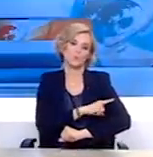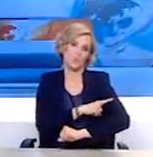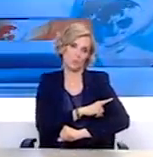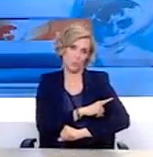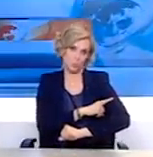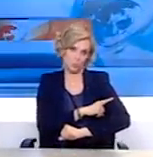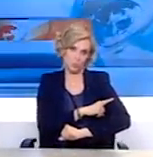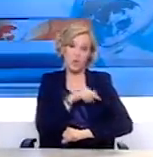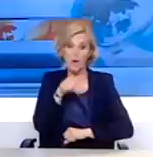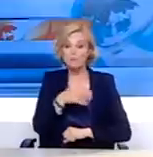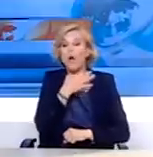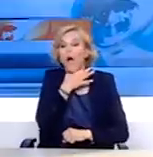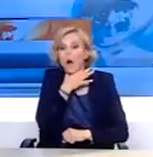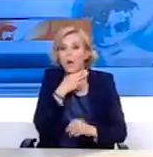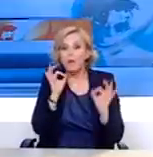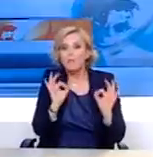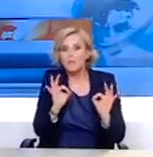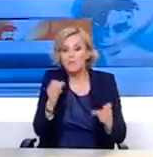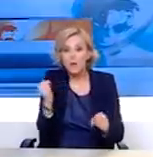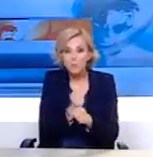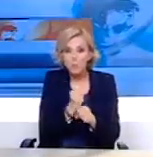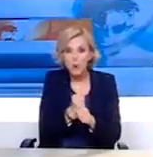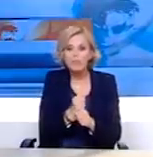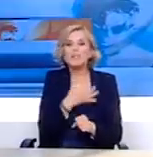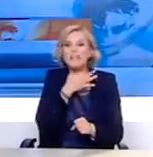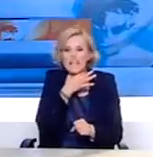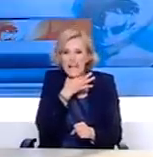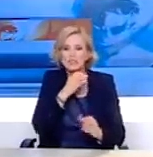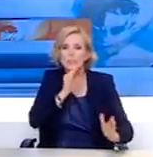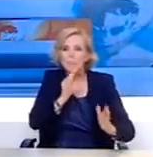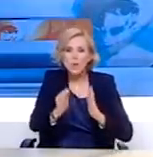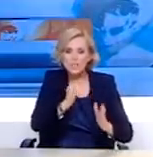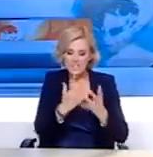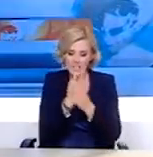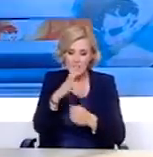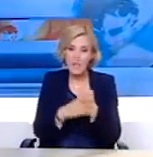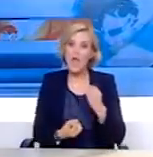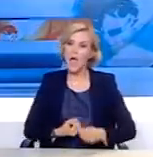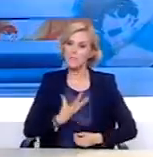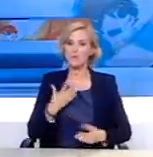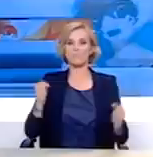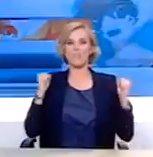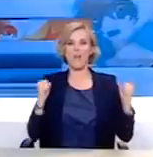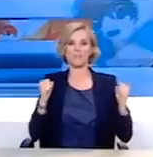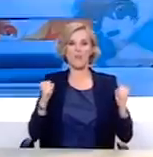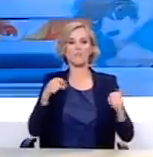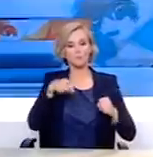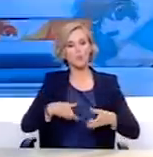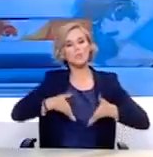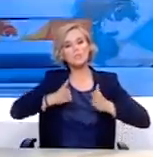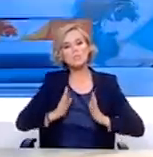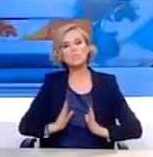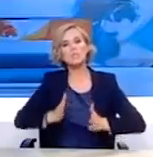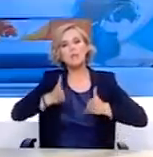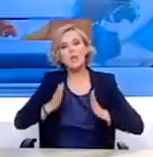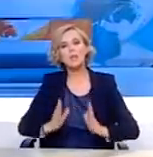επίπεδου, η οποία είναι και εγκεκριμένη και από τον Παγκόσμιο Οργανισμό Υγείας και το Ευρωπαϊκό CDC. Άρα αισθανόμαστε ασφαλείς και έτσι πορευόμαστε με